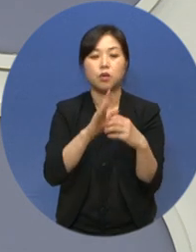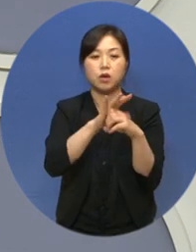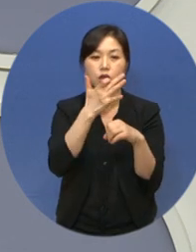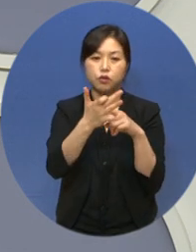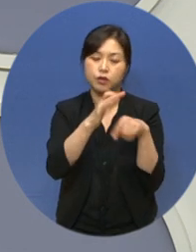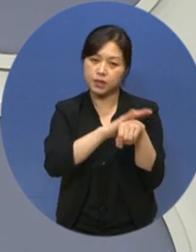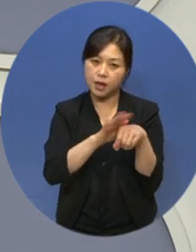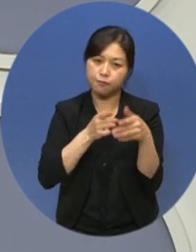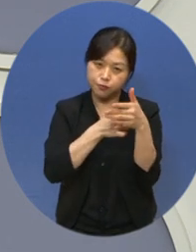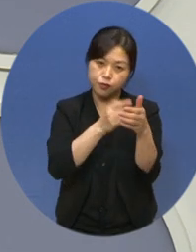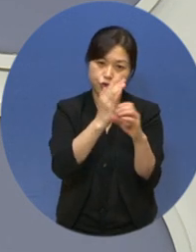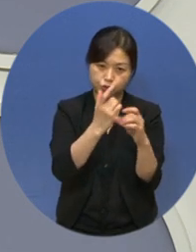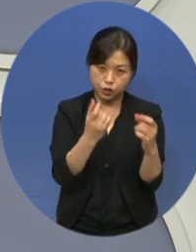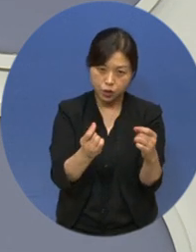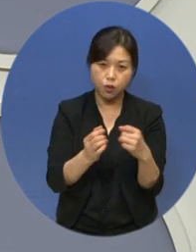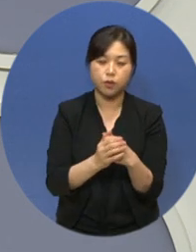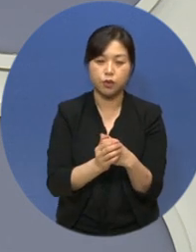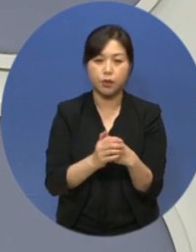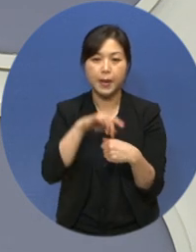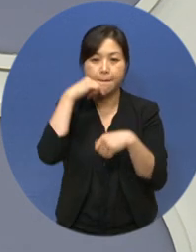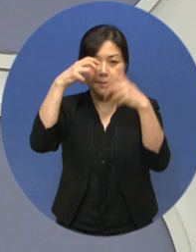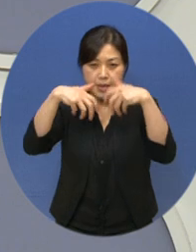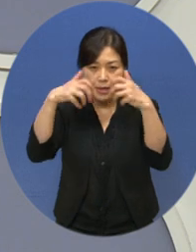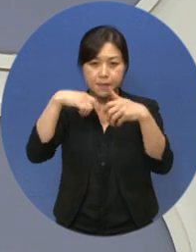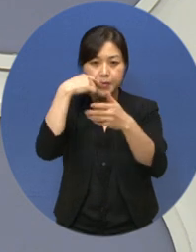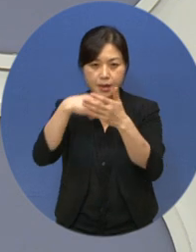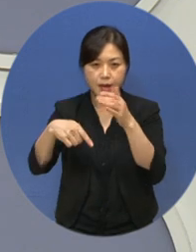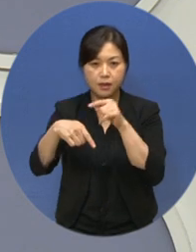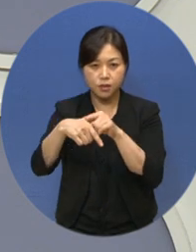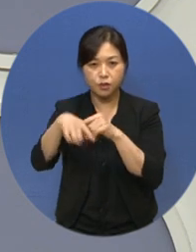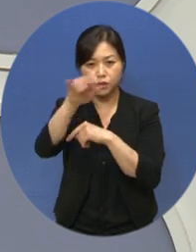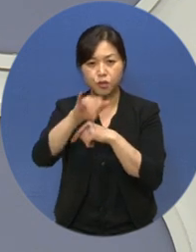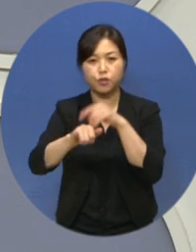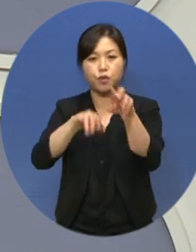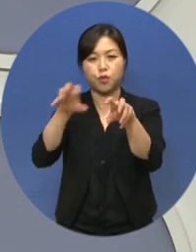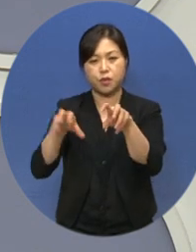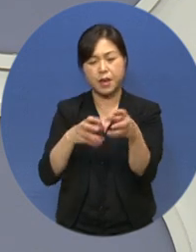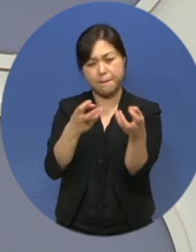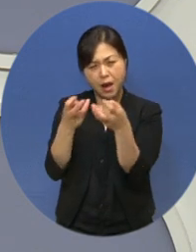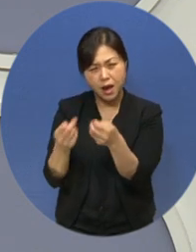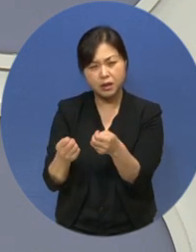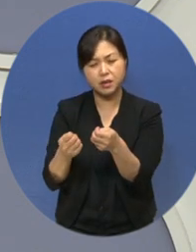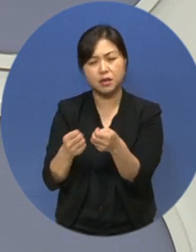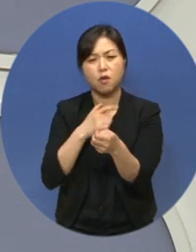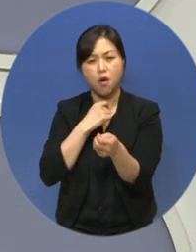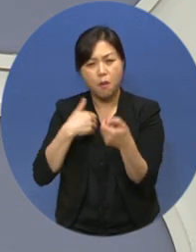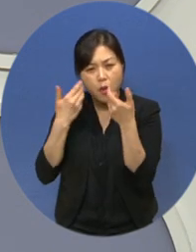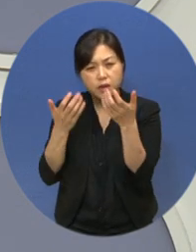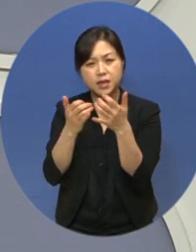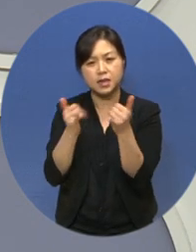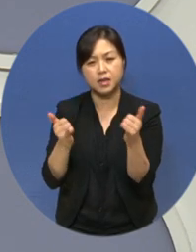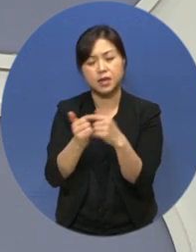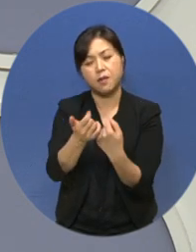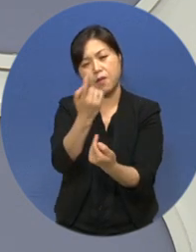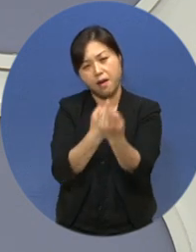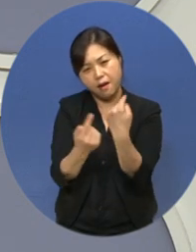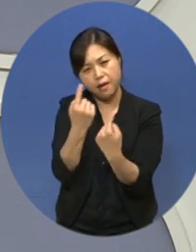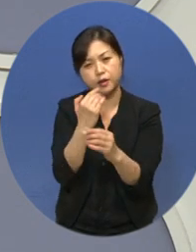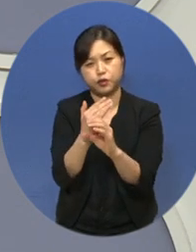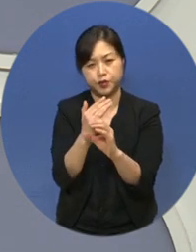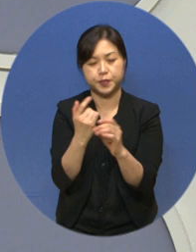나가고 있고 또 수에 폐와 같은 경우는 전국 방방곡곡의 수많은 자원봉사자들이 함께 하고